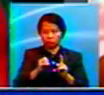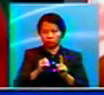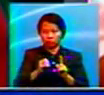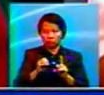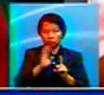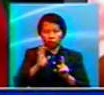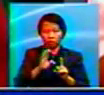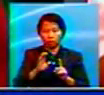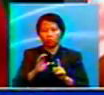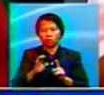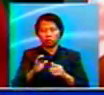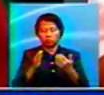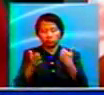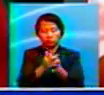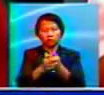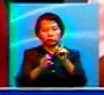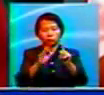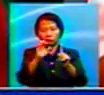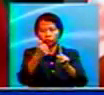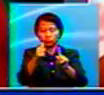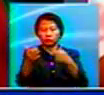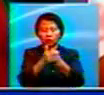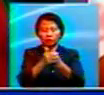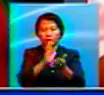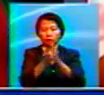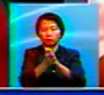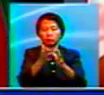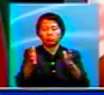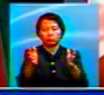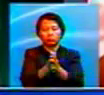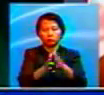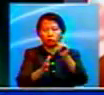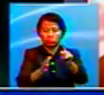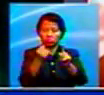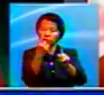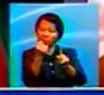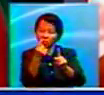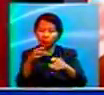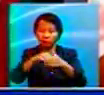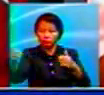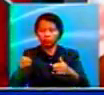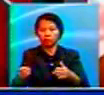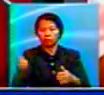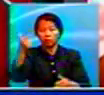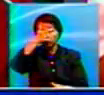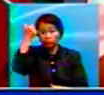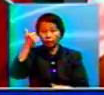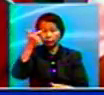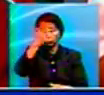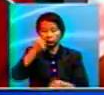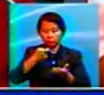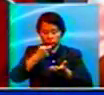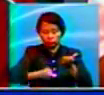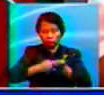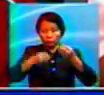bukan 110 jadinya, tapi barang itu jadi 100 belasan ringgit. Kerana